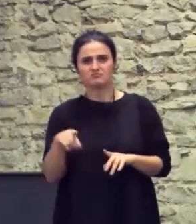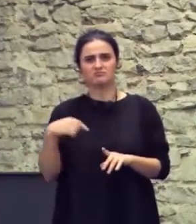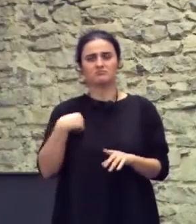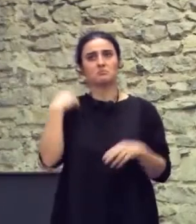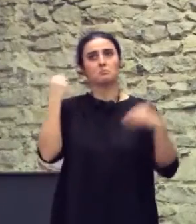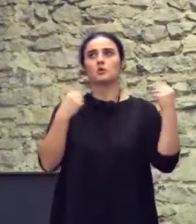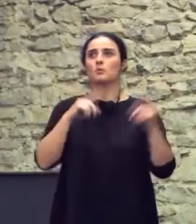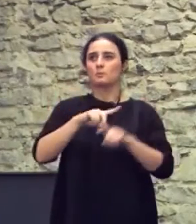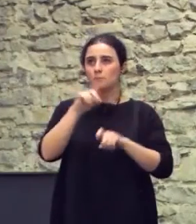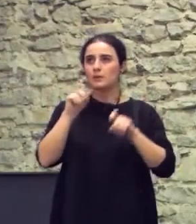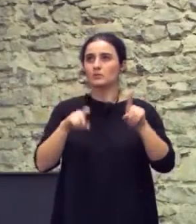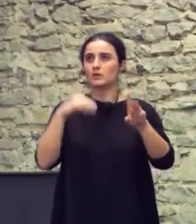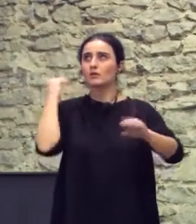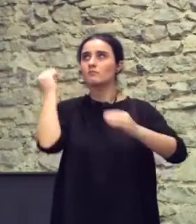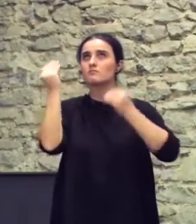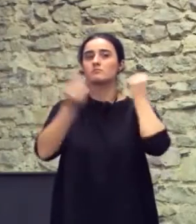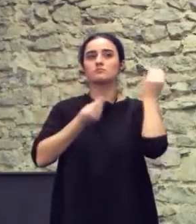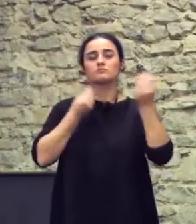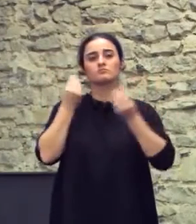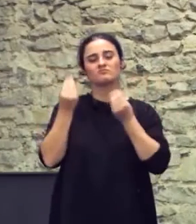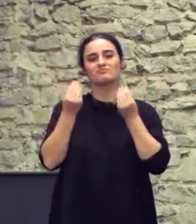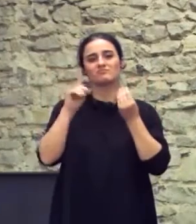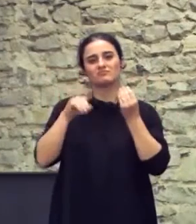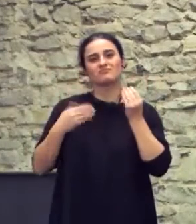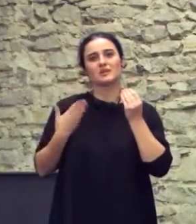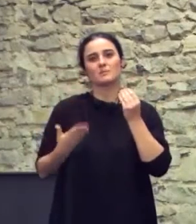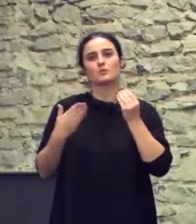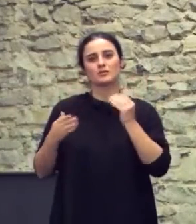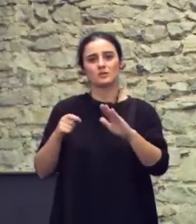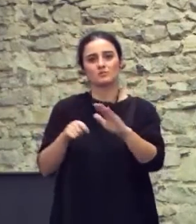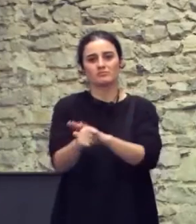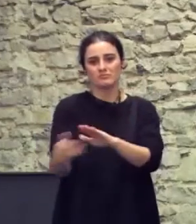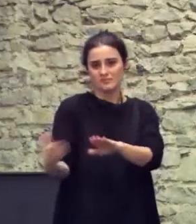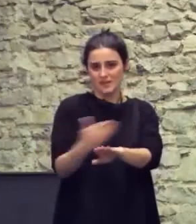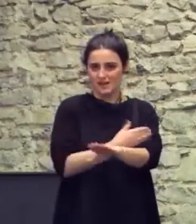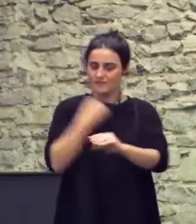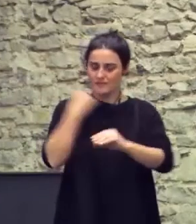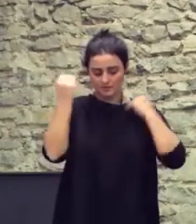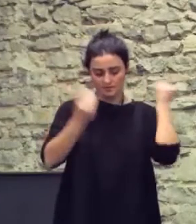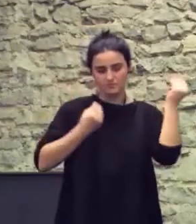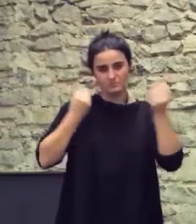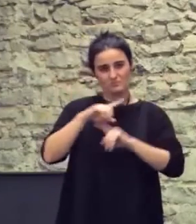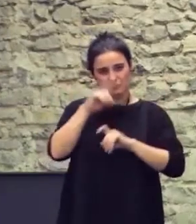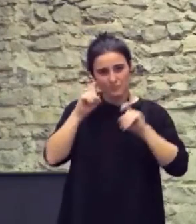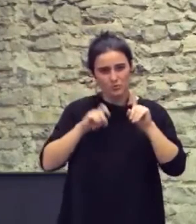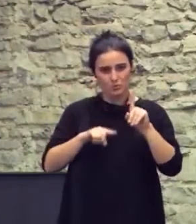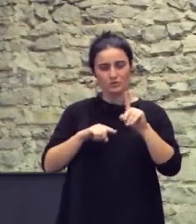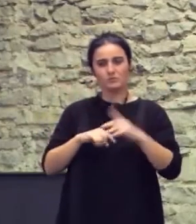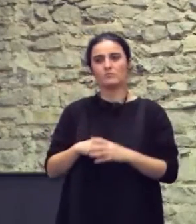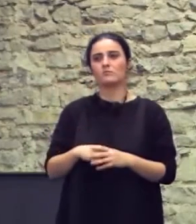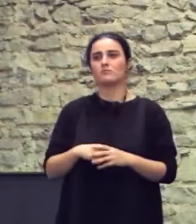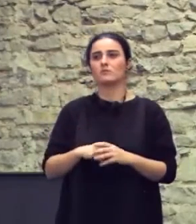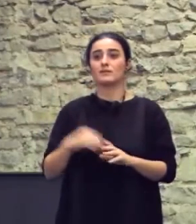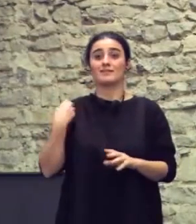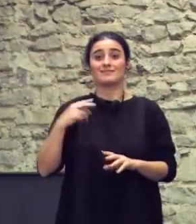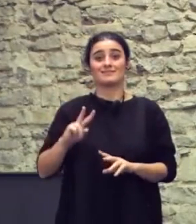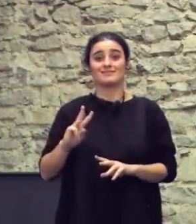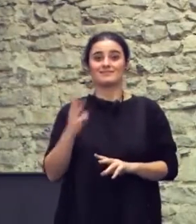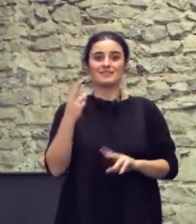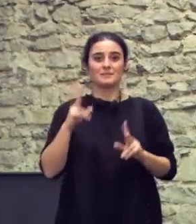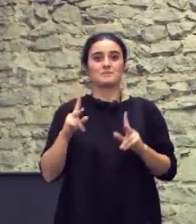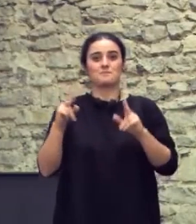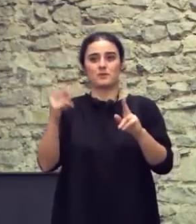hori egitea importantea dela interbentzioan hasi baino lehen, ez? Eta hemendik hirugarren bideoa